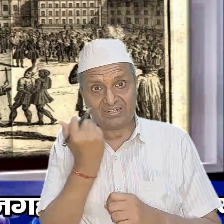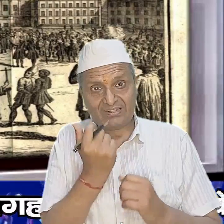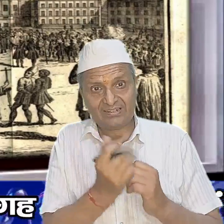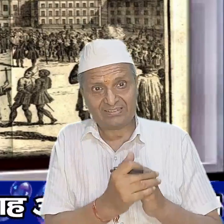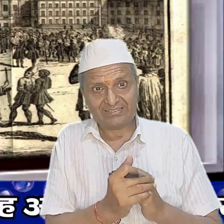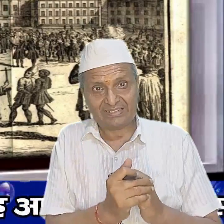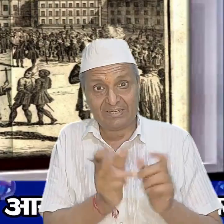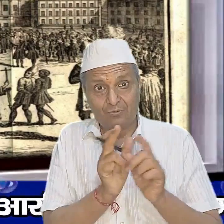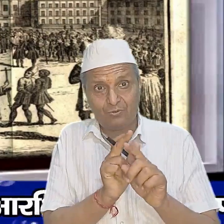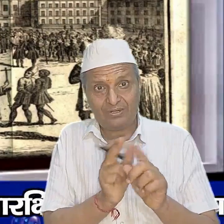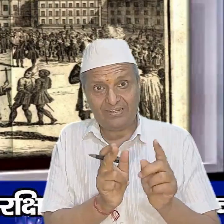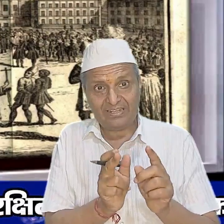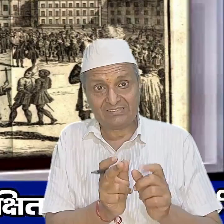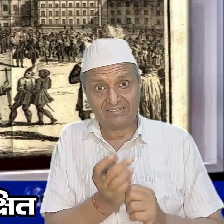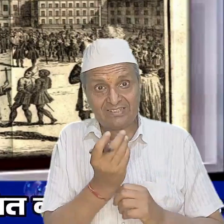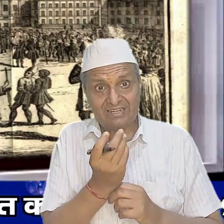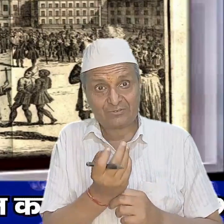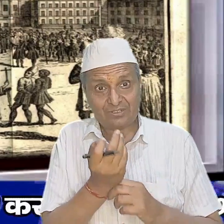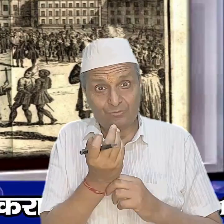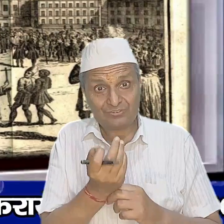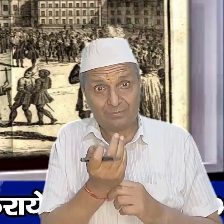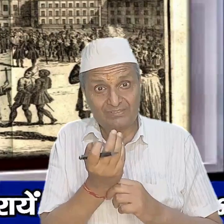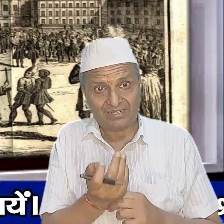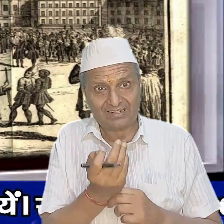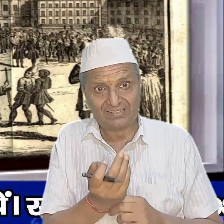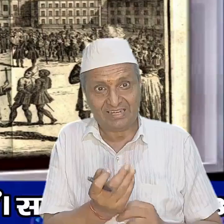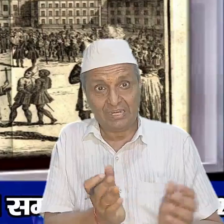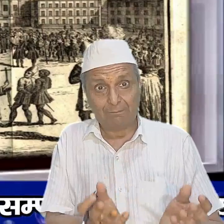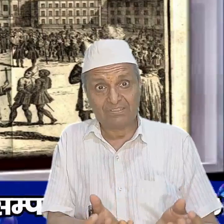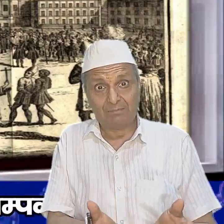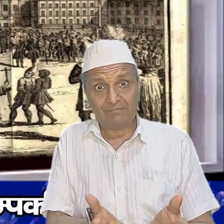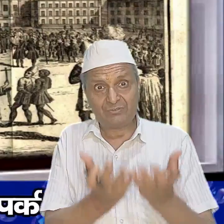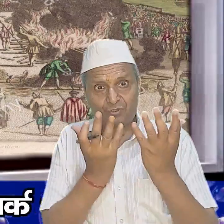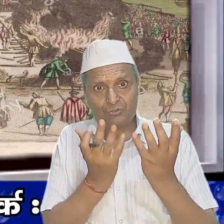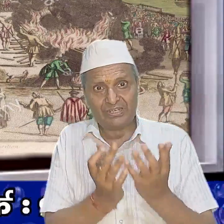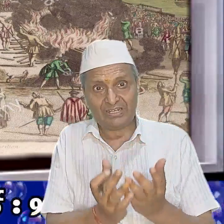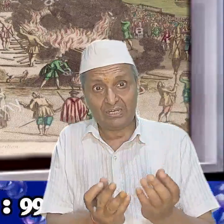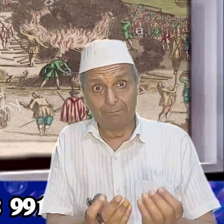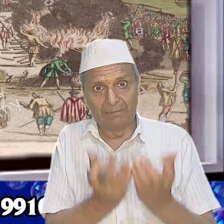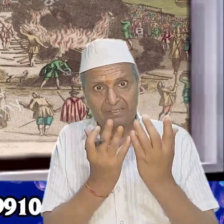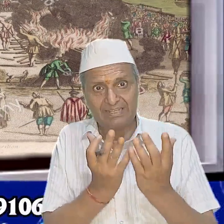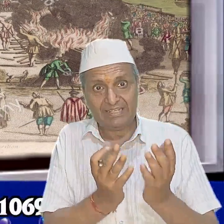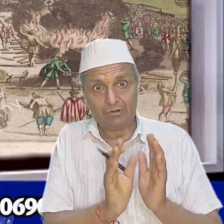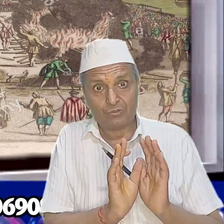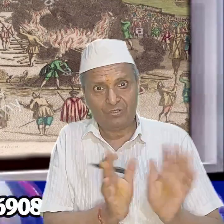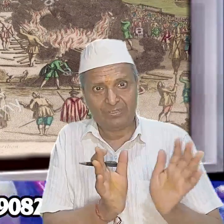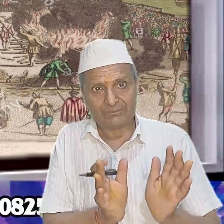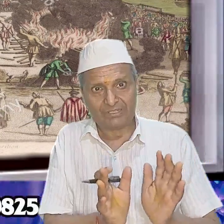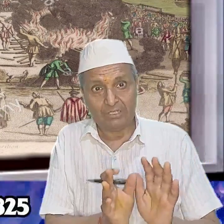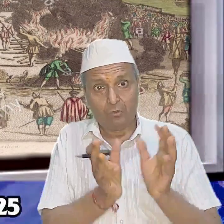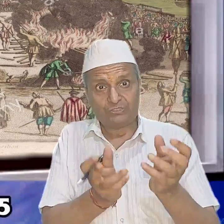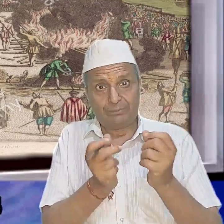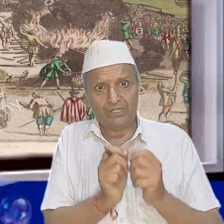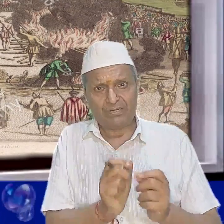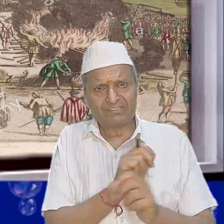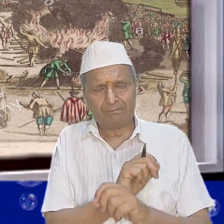और कहीं ना कहीं कुछ ना कुछ चमत्कार दिखाता, कह मैं हूँ तुम्हारी तरह तुम्हारा चमत्कार, राजा सम्राट कुछ नहीं करने वाला, तुम्हें नीचे ही गरीब के गरीब